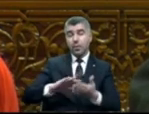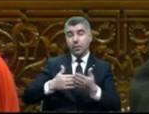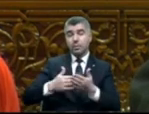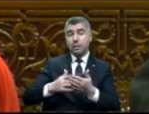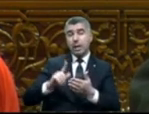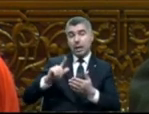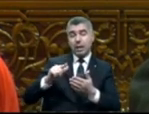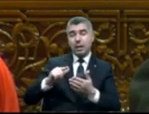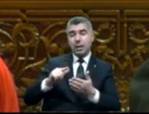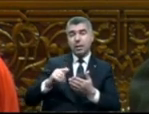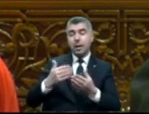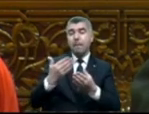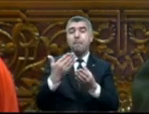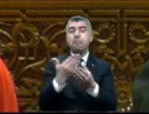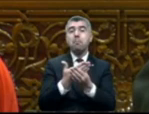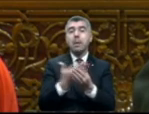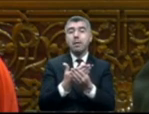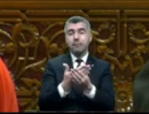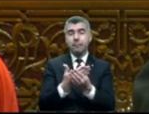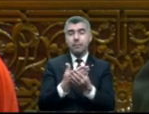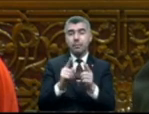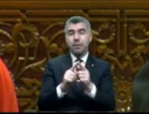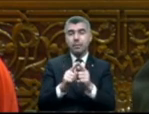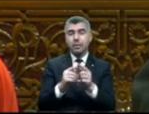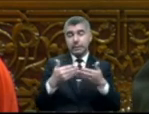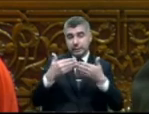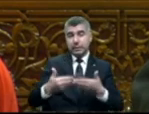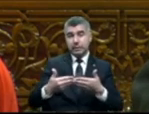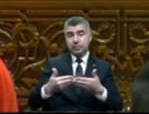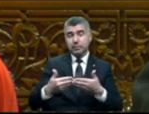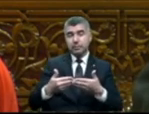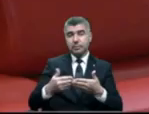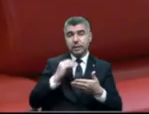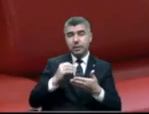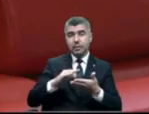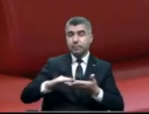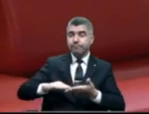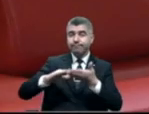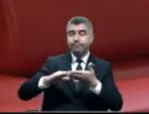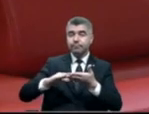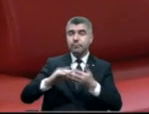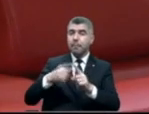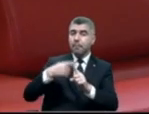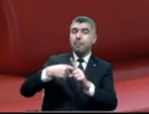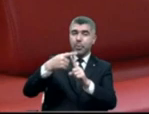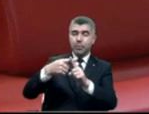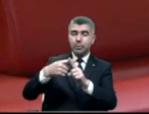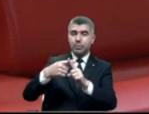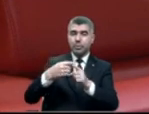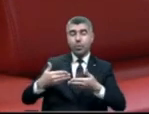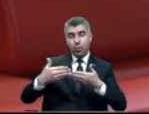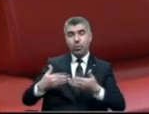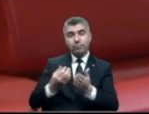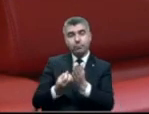هناك عدة ملفات لم تتم حل حالتها لحد الآن بل تزايدت. سأبسط أمامكم سيدة